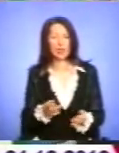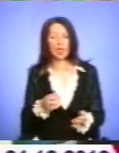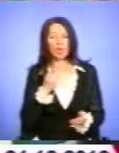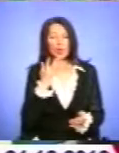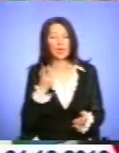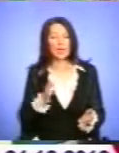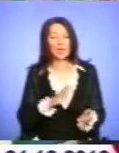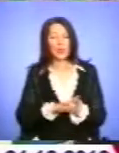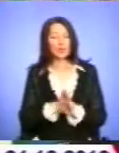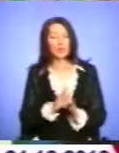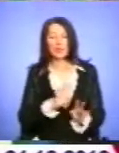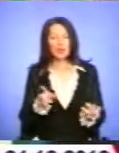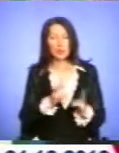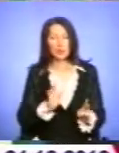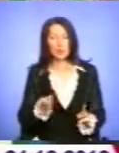мозку.